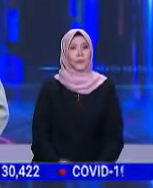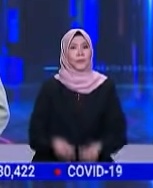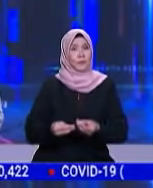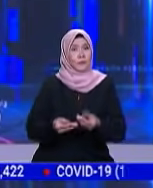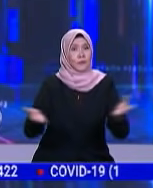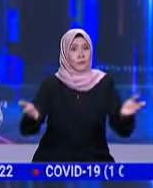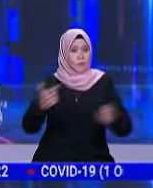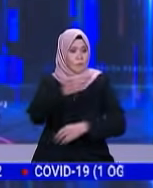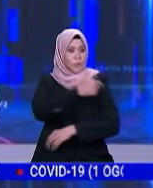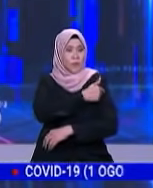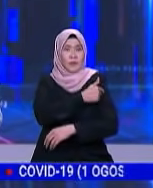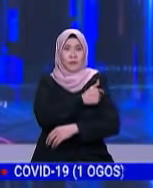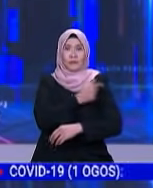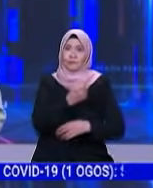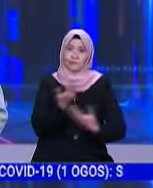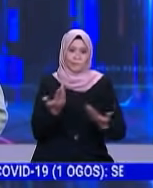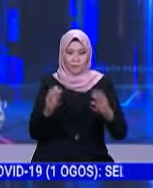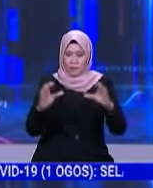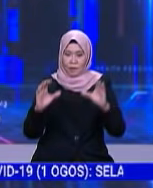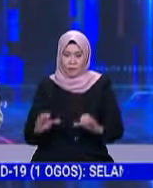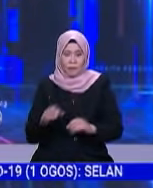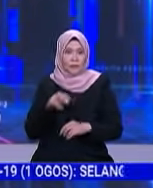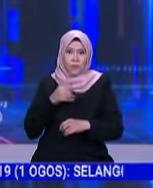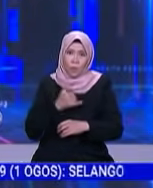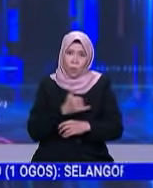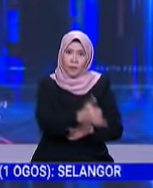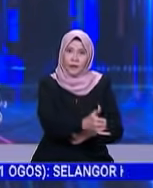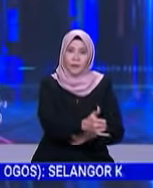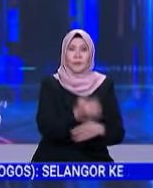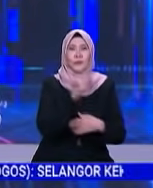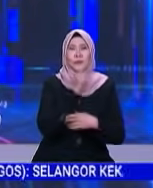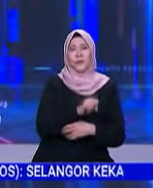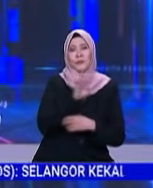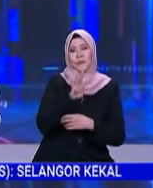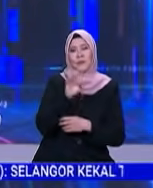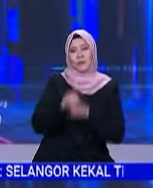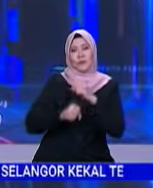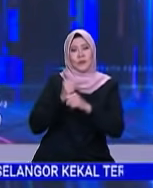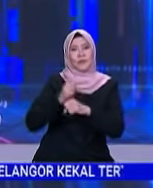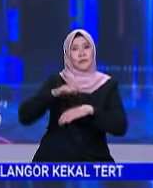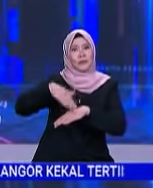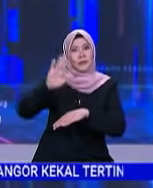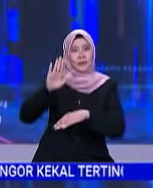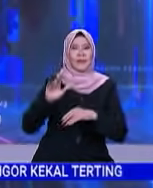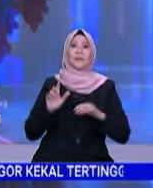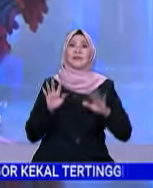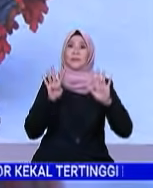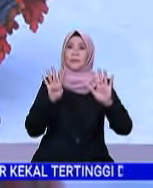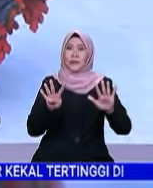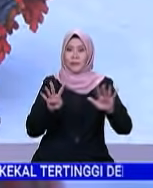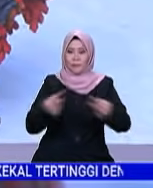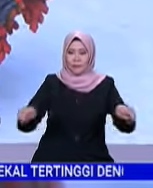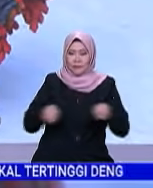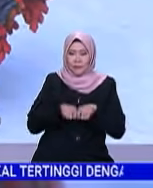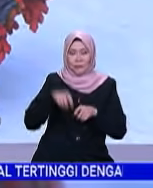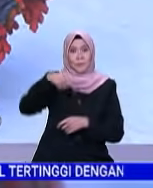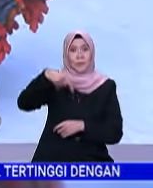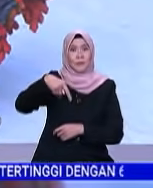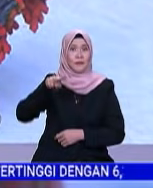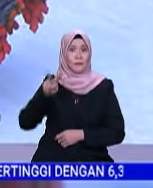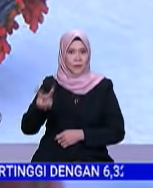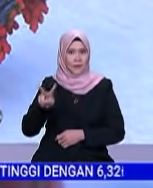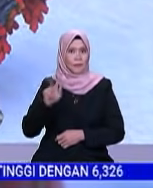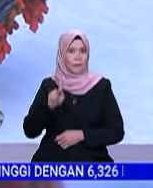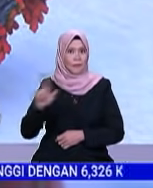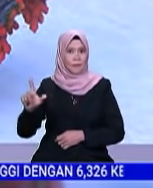Pemberian vaksin secara walk-in kepada individu berusia 40 tahun ke atas di 9 pusat pemberian vaksin PPV di Lembah